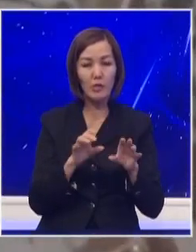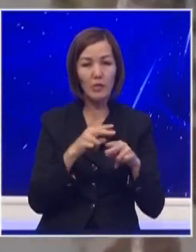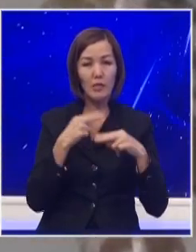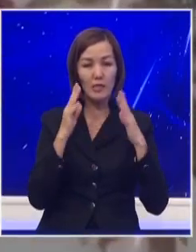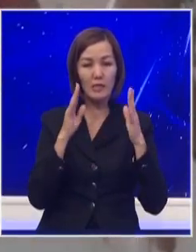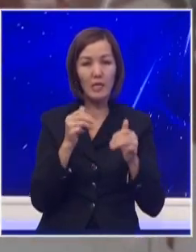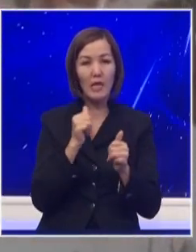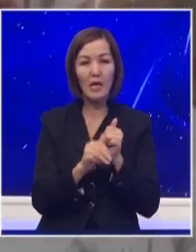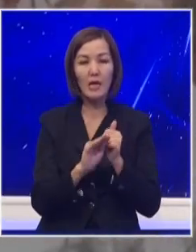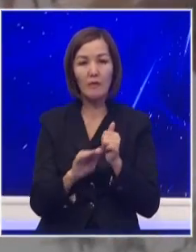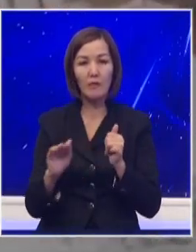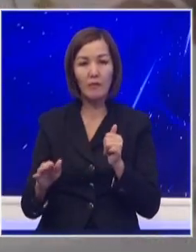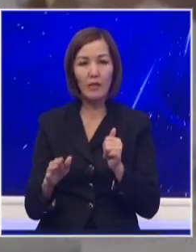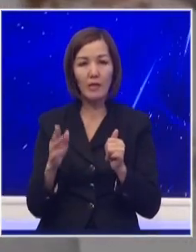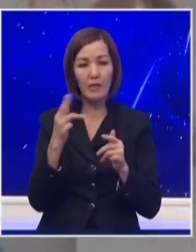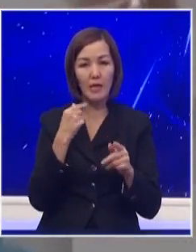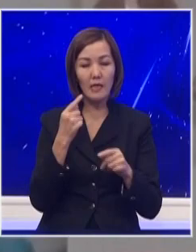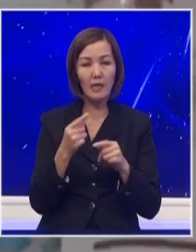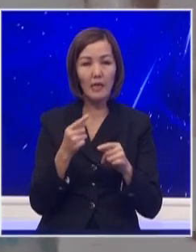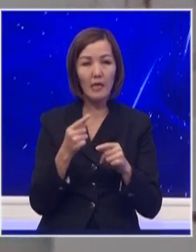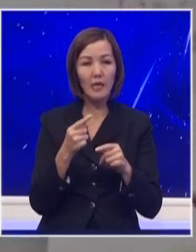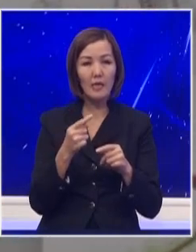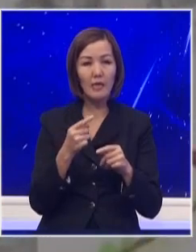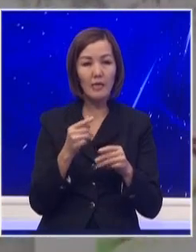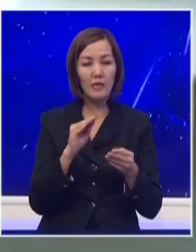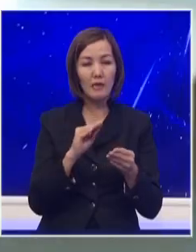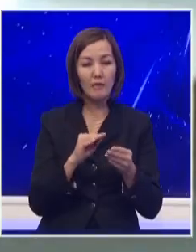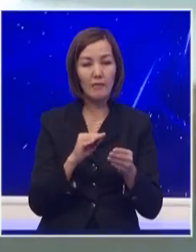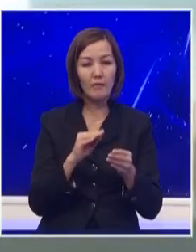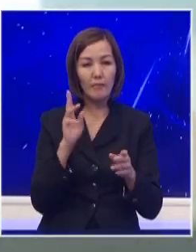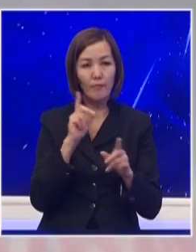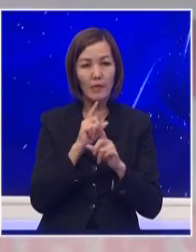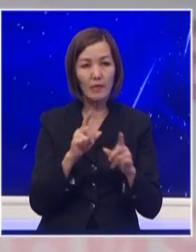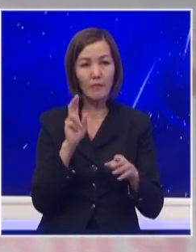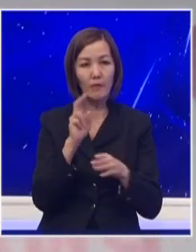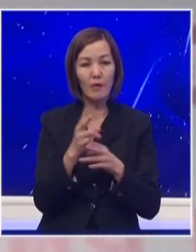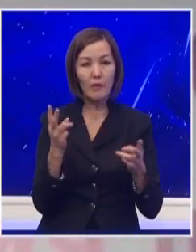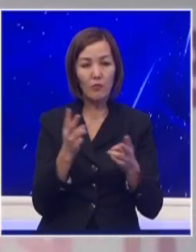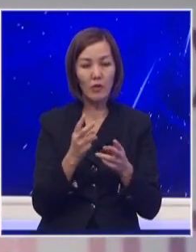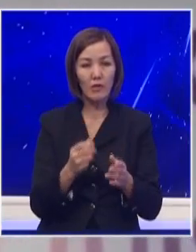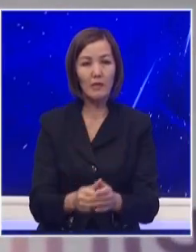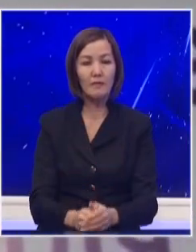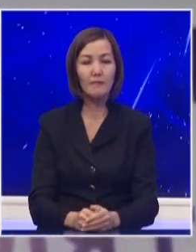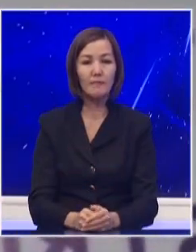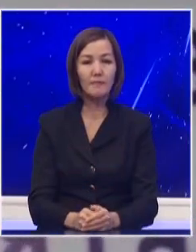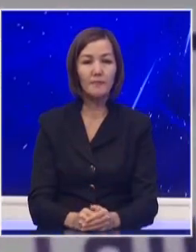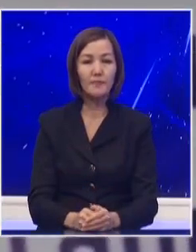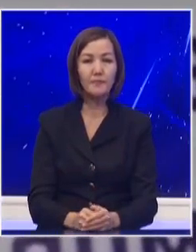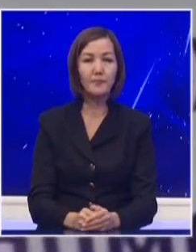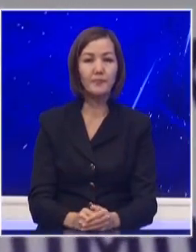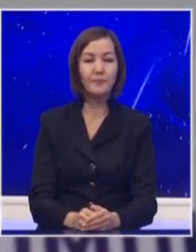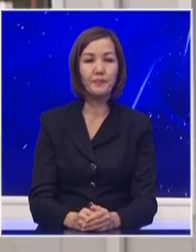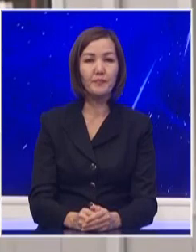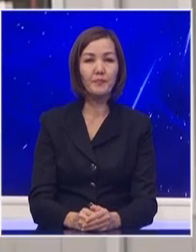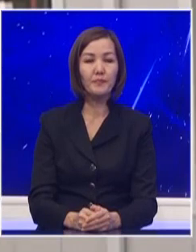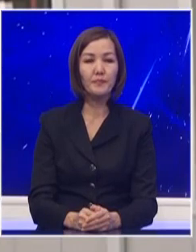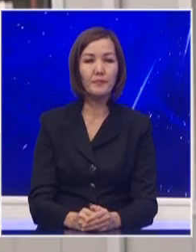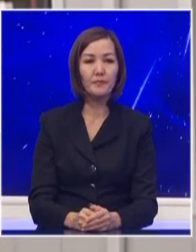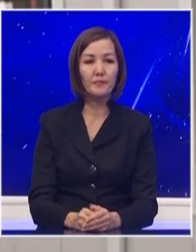бастауыш мектебі және Тайынша ауданындағы Краснодольский бастауыш мектебі. Қазір солтүстік Қазақстанда 465 мектеп болса,